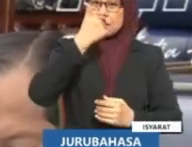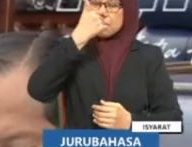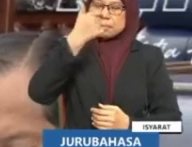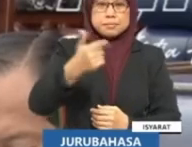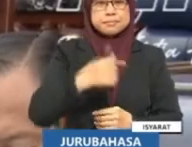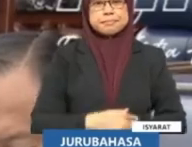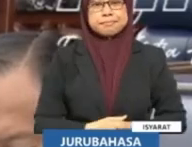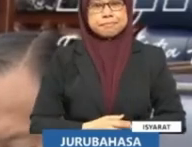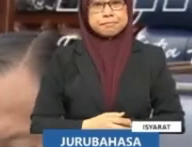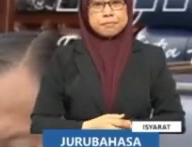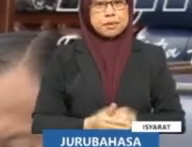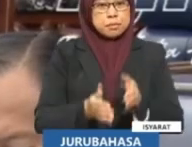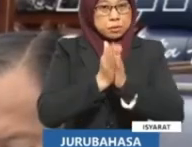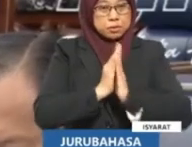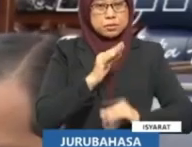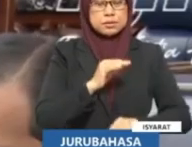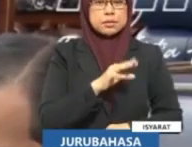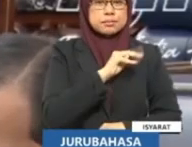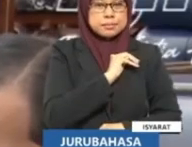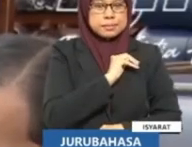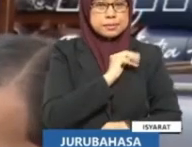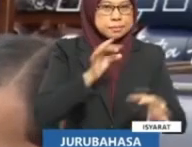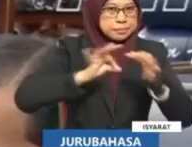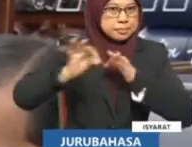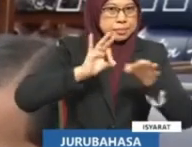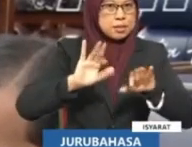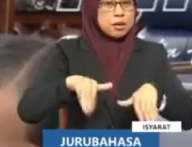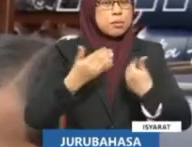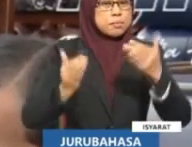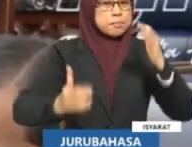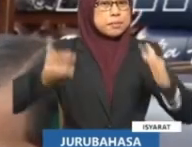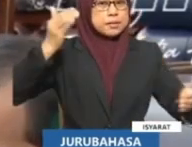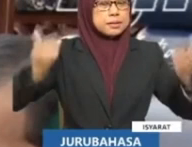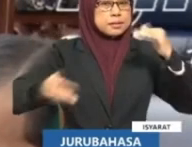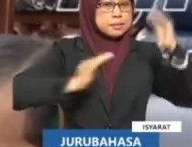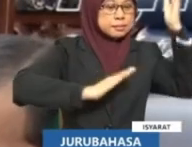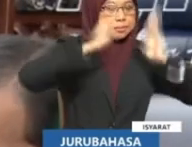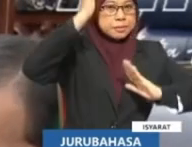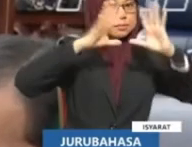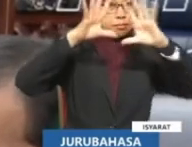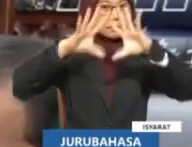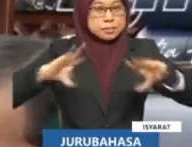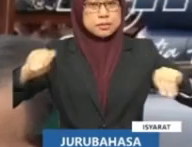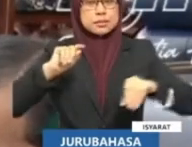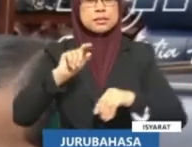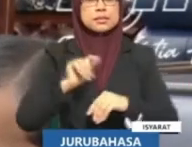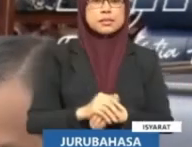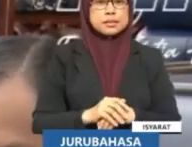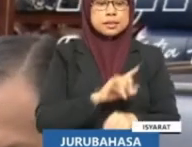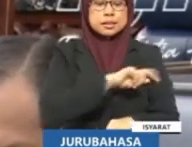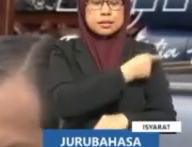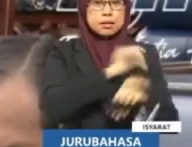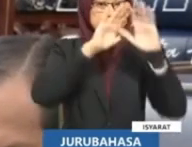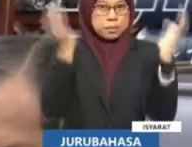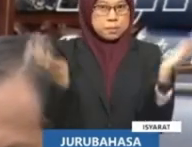Mona Soalnya saya mau menteri menjelaskan perbandingan antara Bagaimanakah Malaysia dalam menangani krisis telah Global